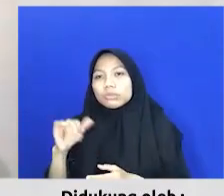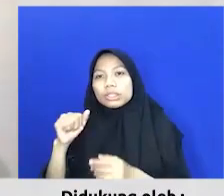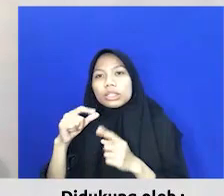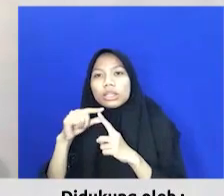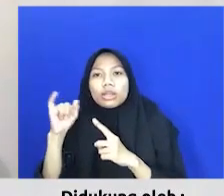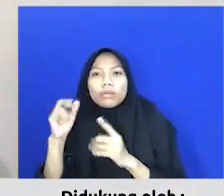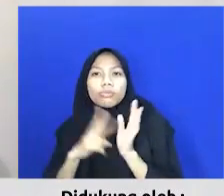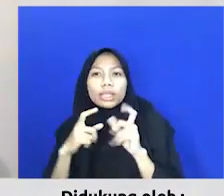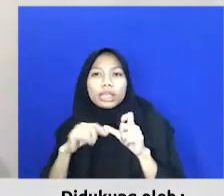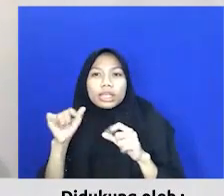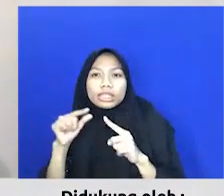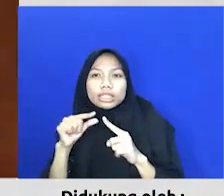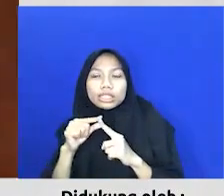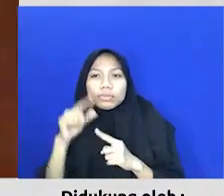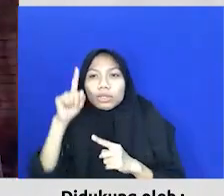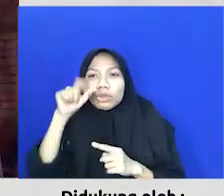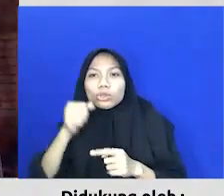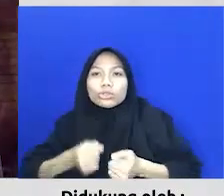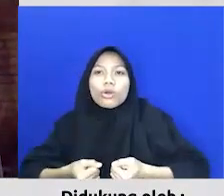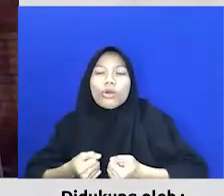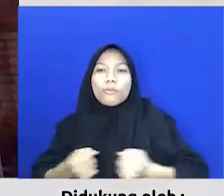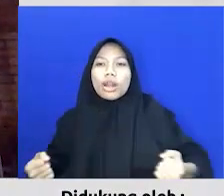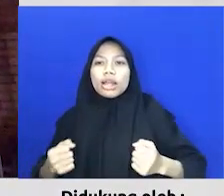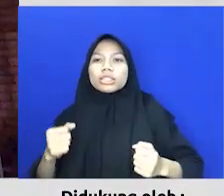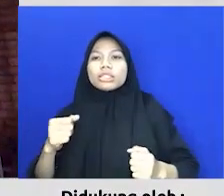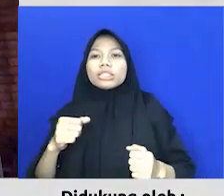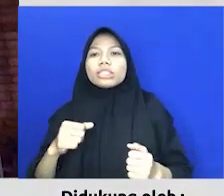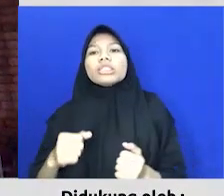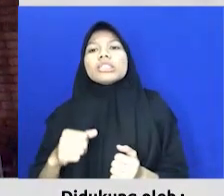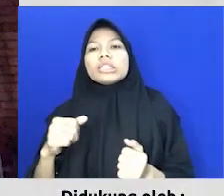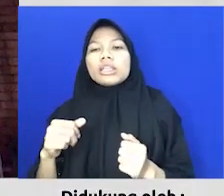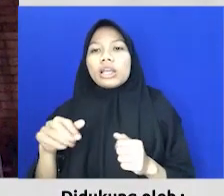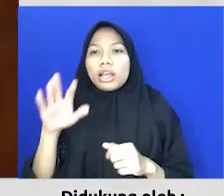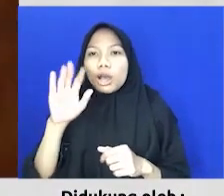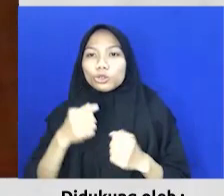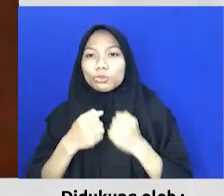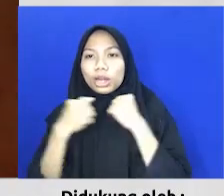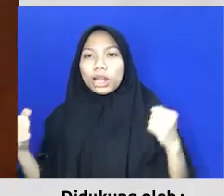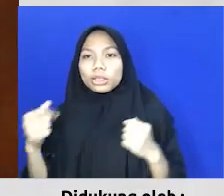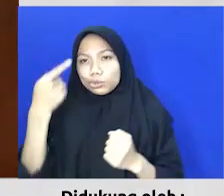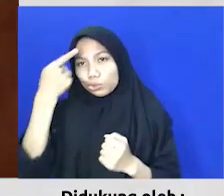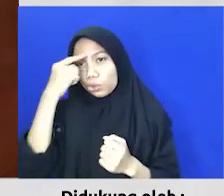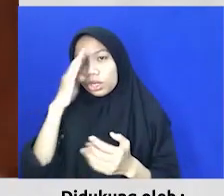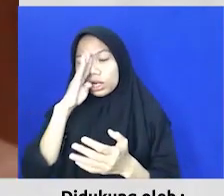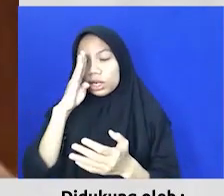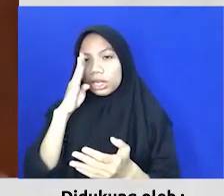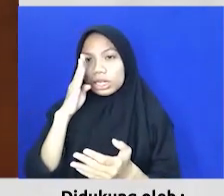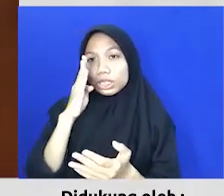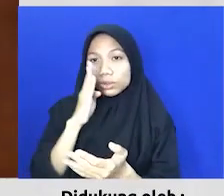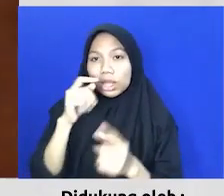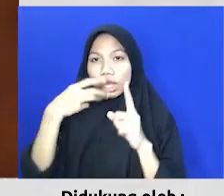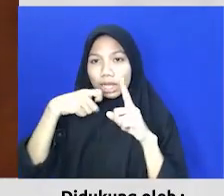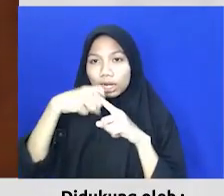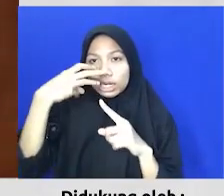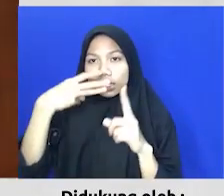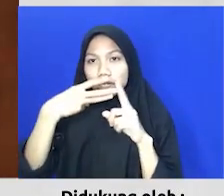dibikin Usmar kan, Cambuk Api atau apa ya. Dia mencoba mengangkat, tapi saya tidak tahu, mungkin